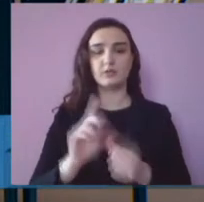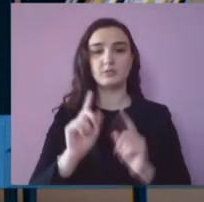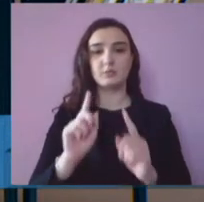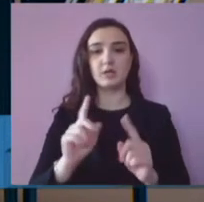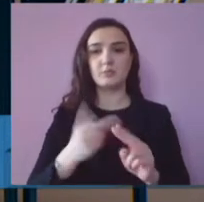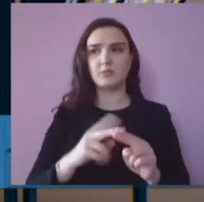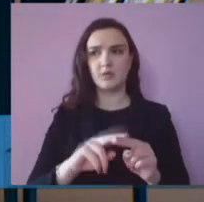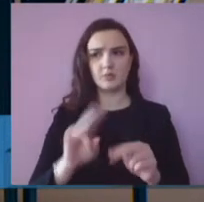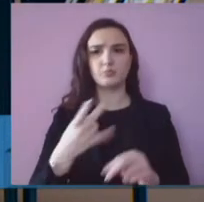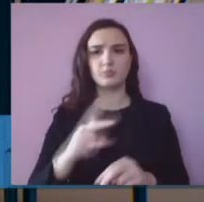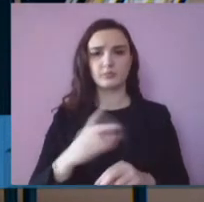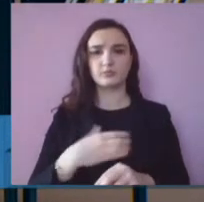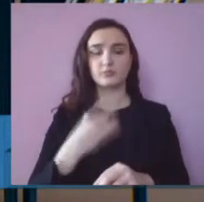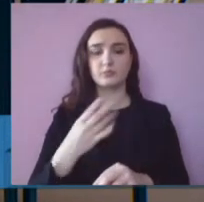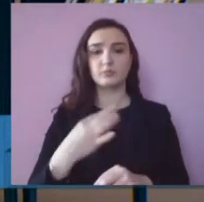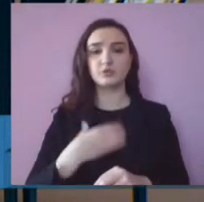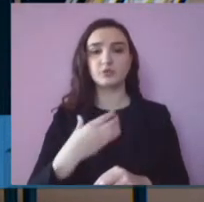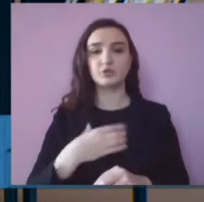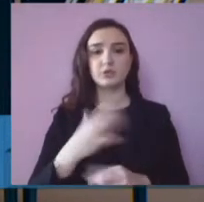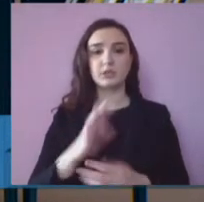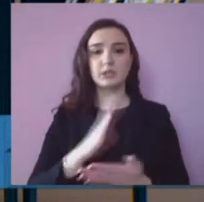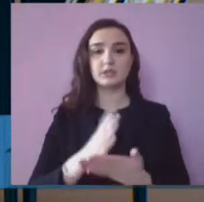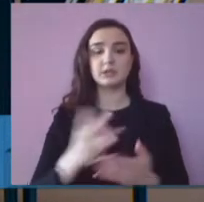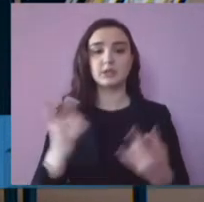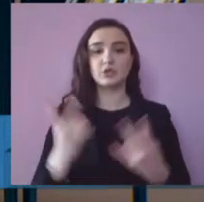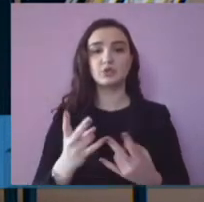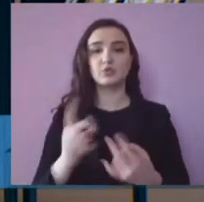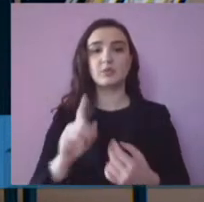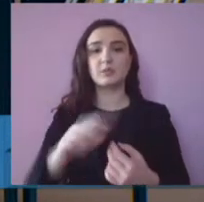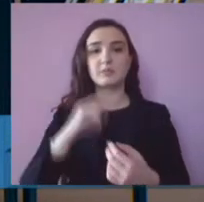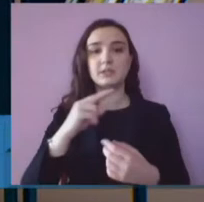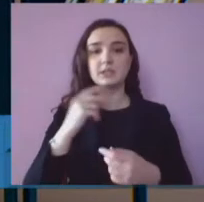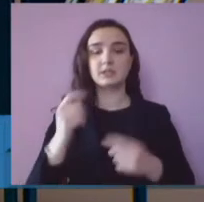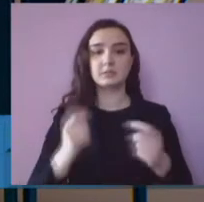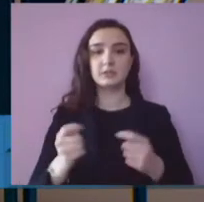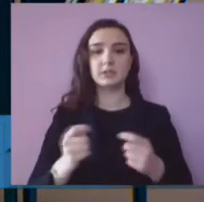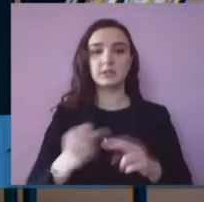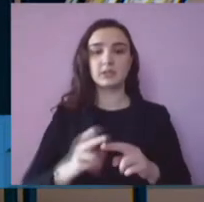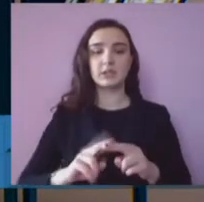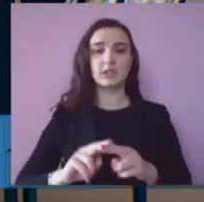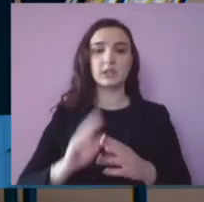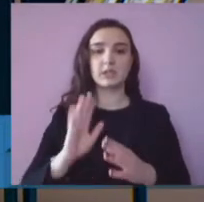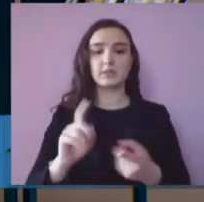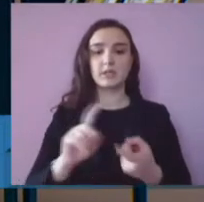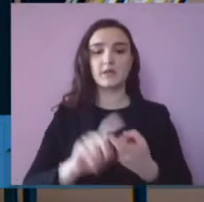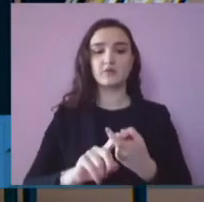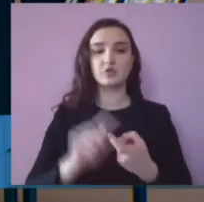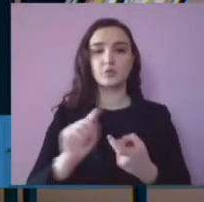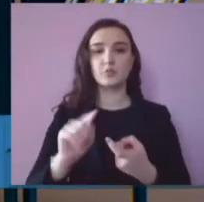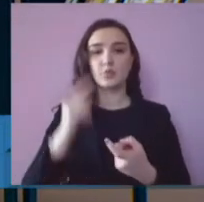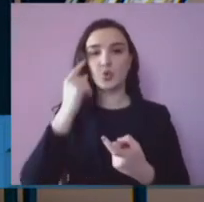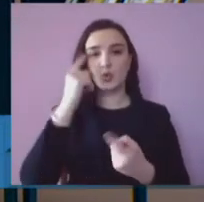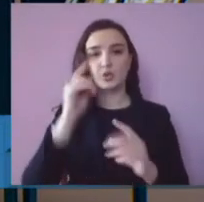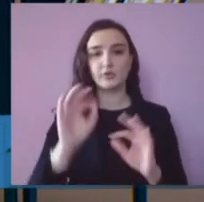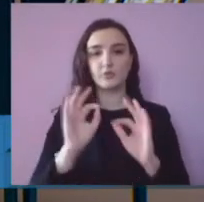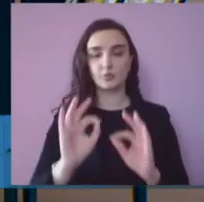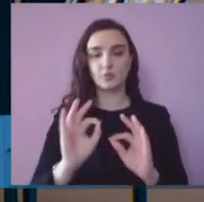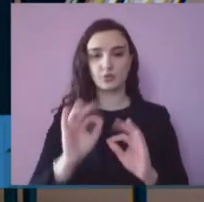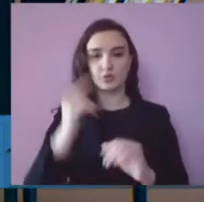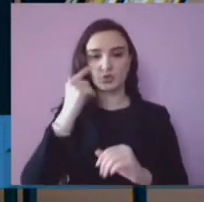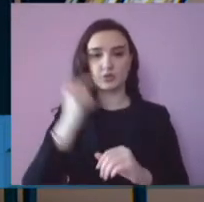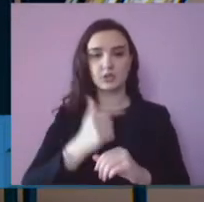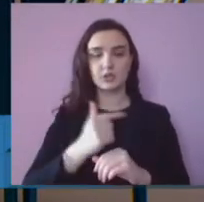დიახ, შიში არ არის საჭირო, მაგრამ სიფრთხილე, რომელიც დამყარებული იქნება გონივრულ ცოდნაზე,